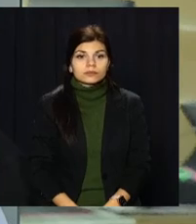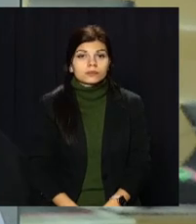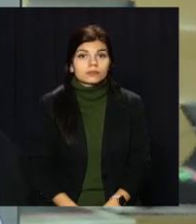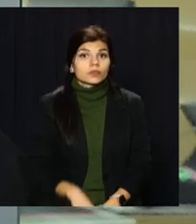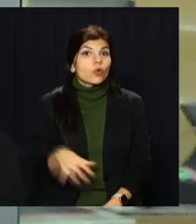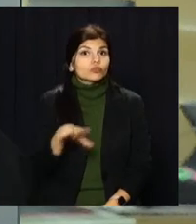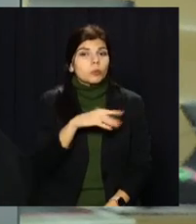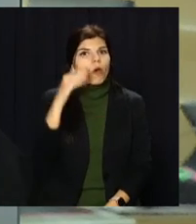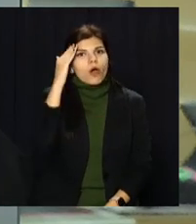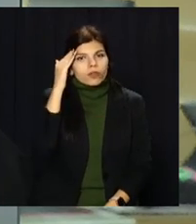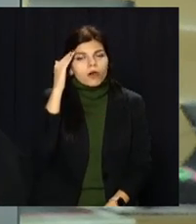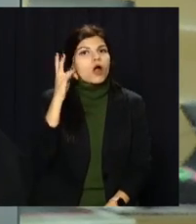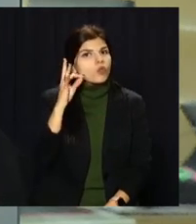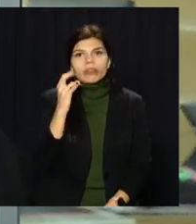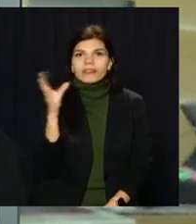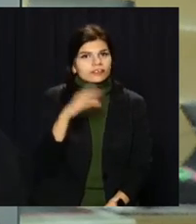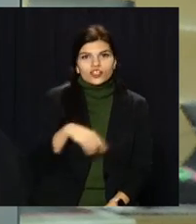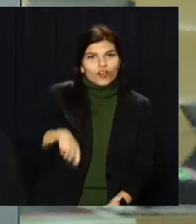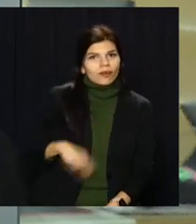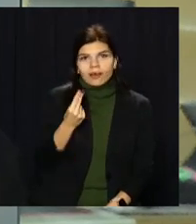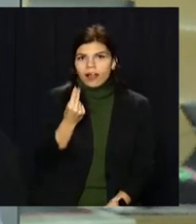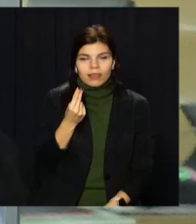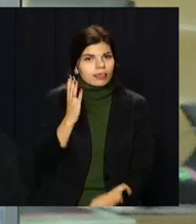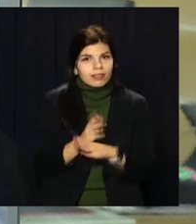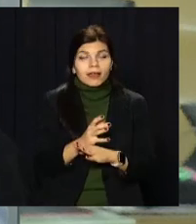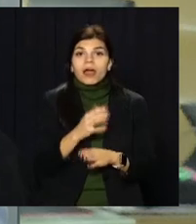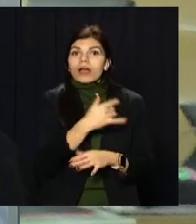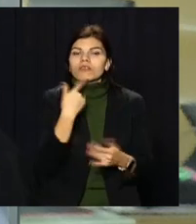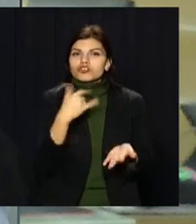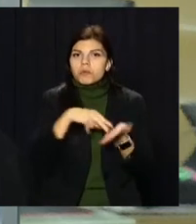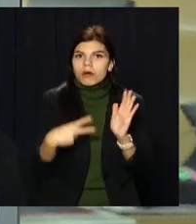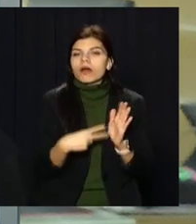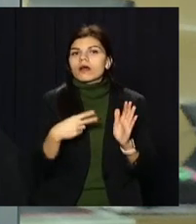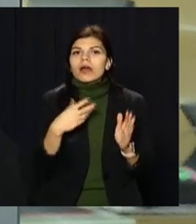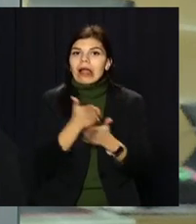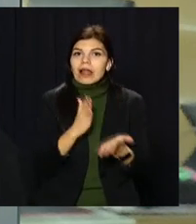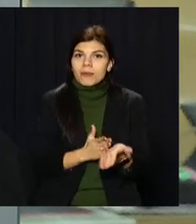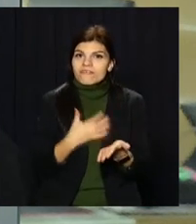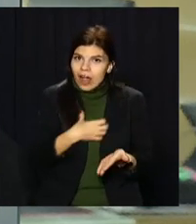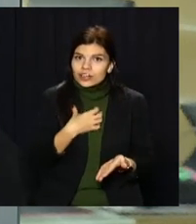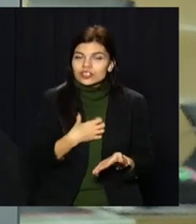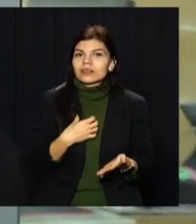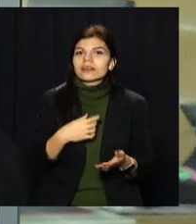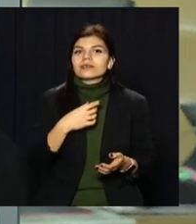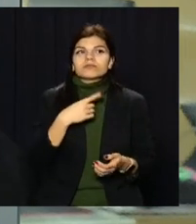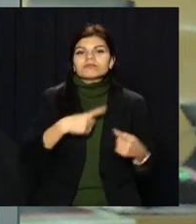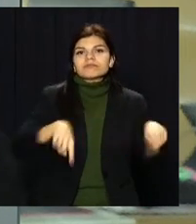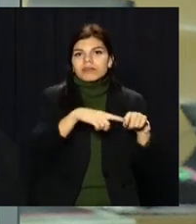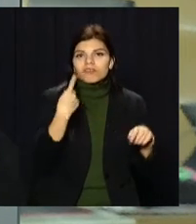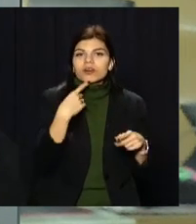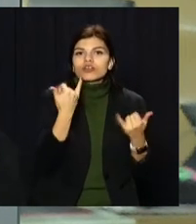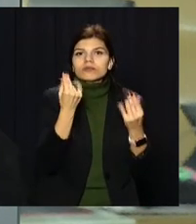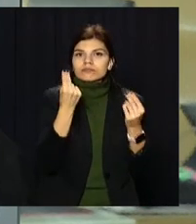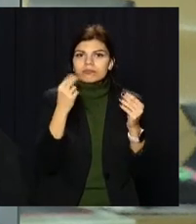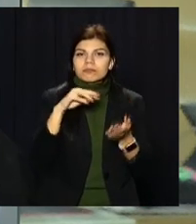Усьому голова, але не всім по кишені. В Україні прогнозують ріст цін на хліб. У Всеукраїнській асоціації пекарів називають